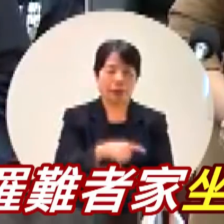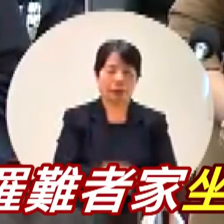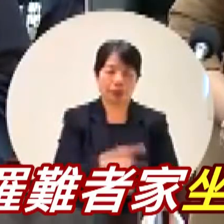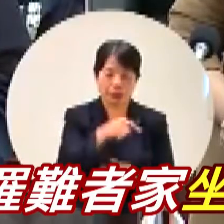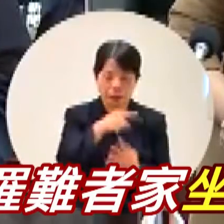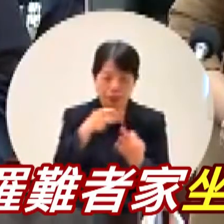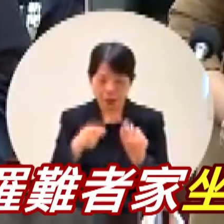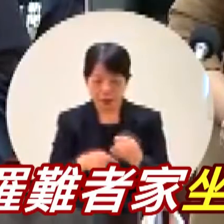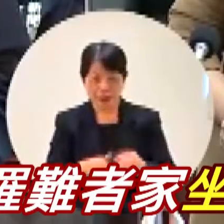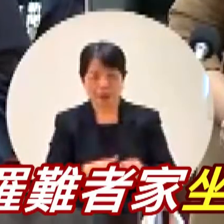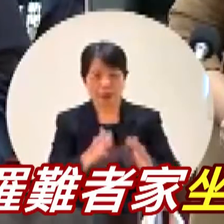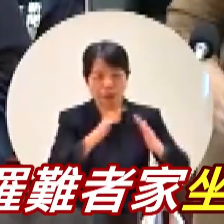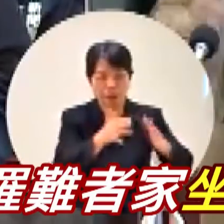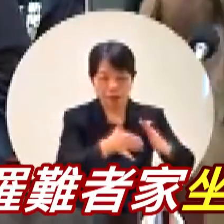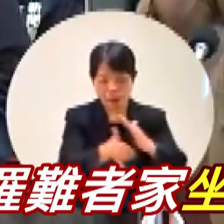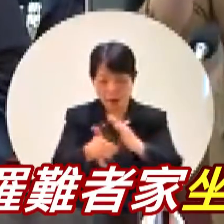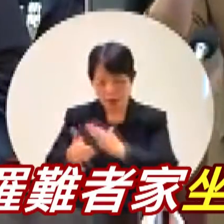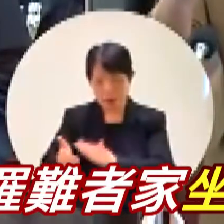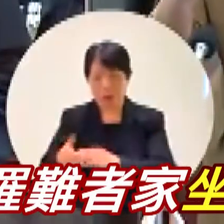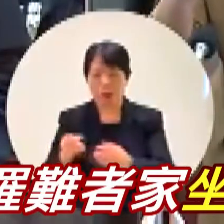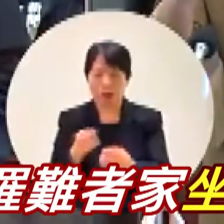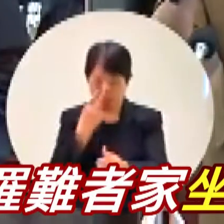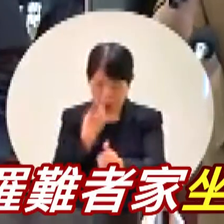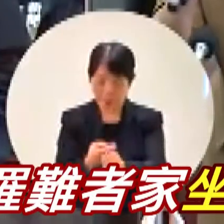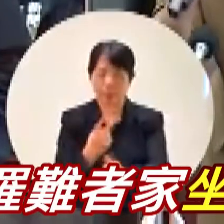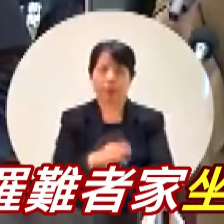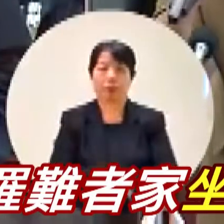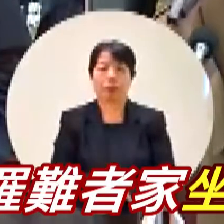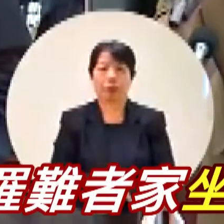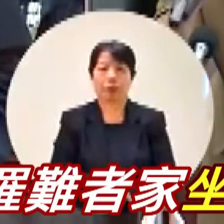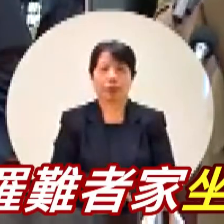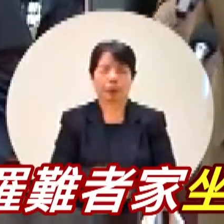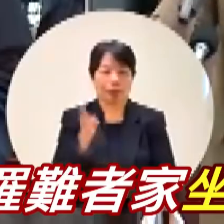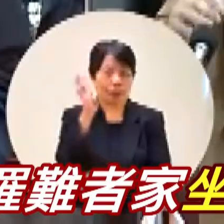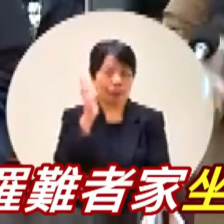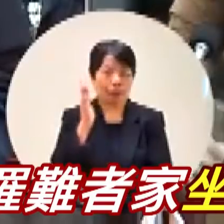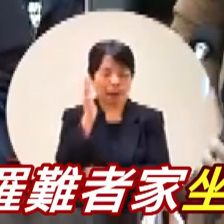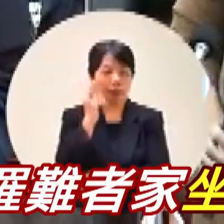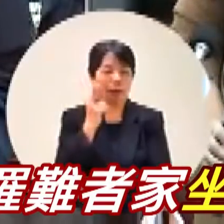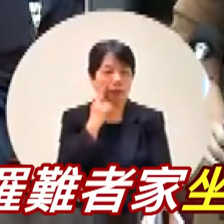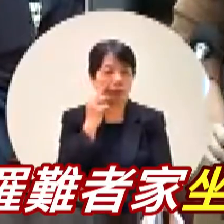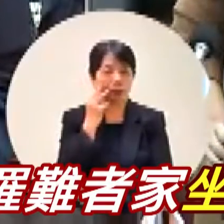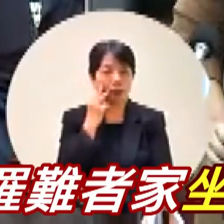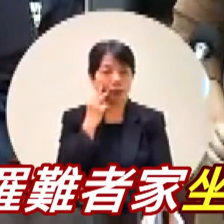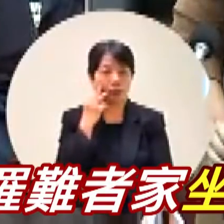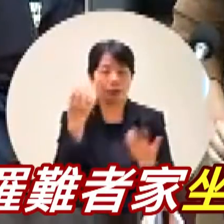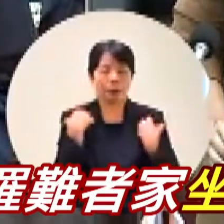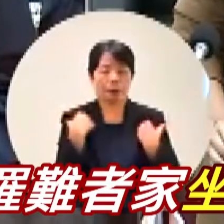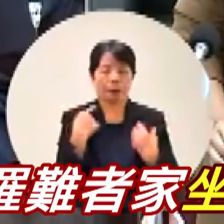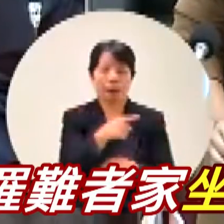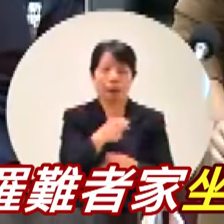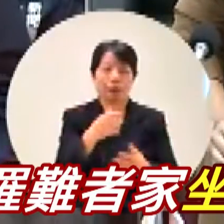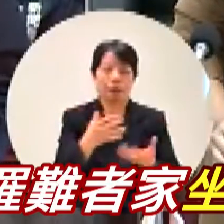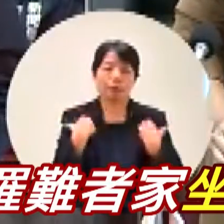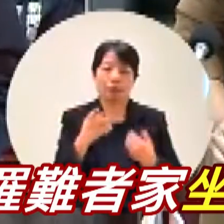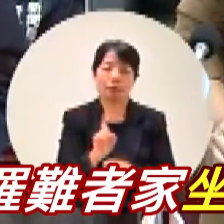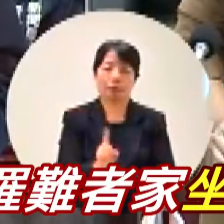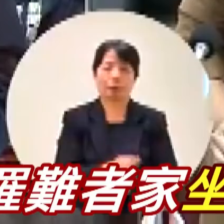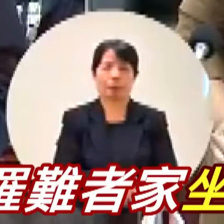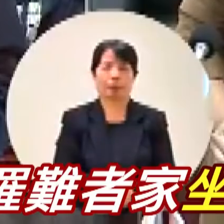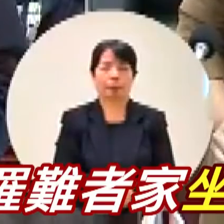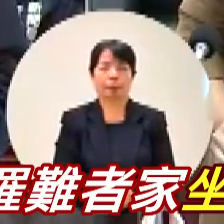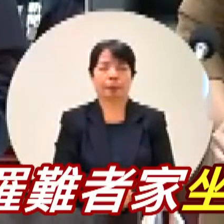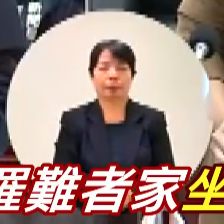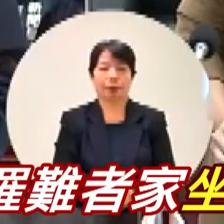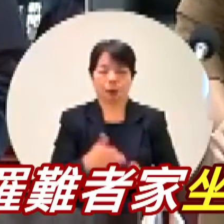他家里面坐坐啊，看他过得 好不好。你要怎么负你的政治责任？ 那这个是我责无旁贷，我应该要负起的责任。那